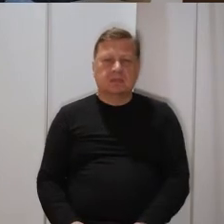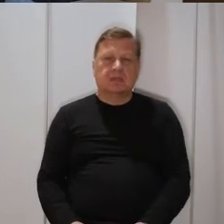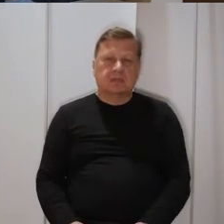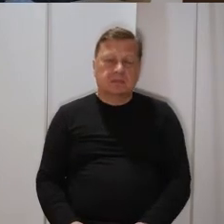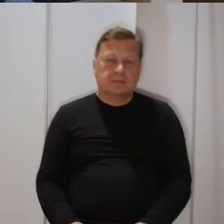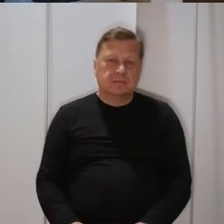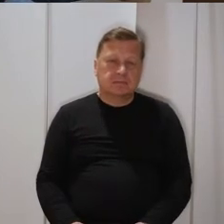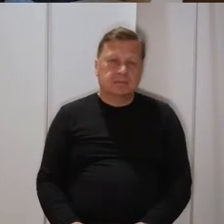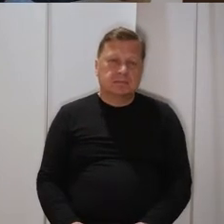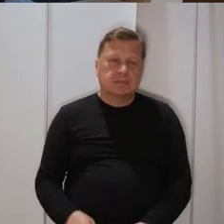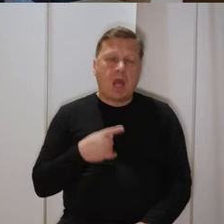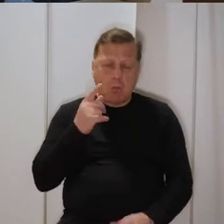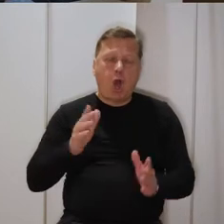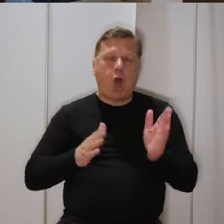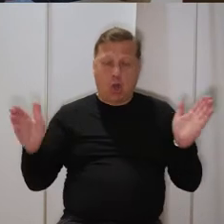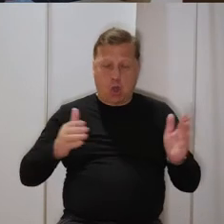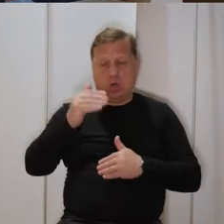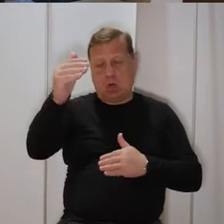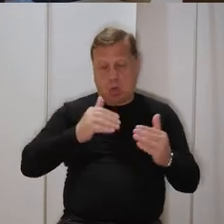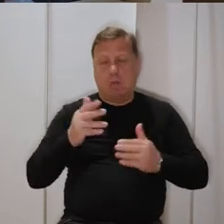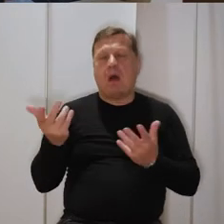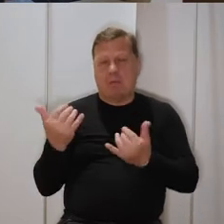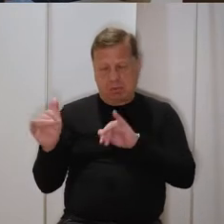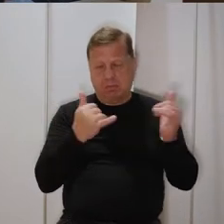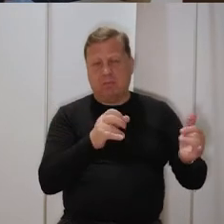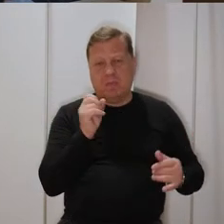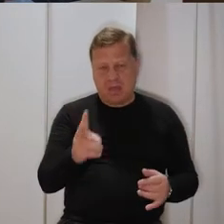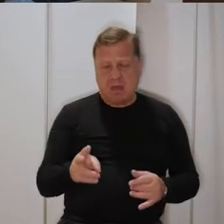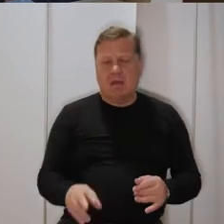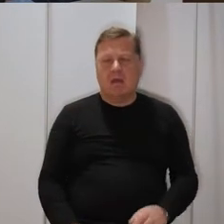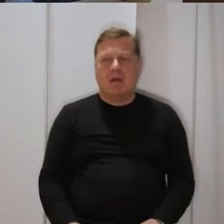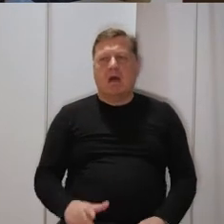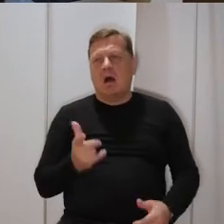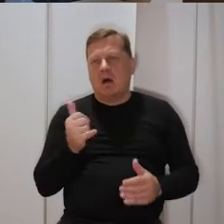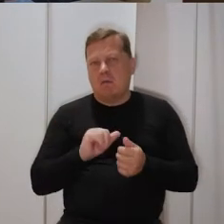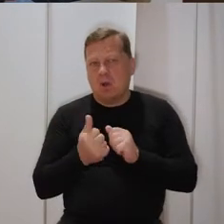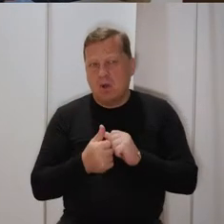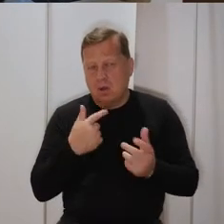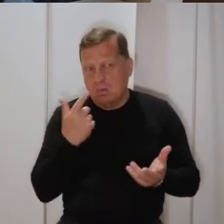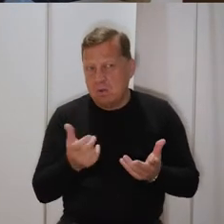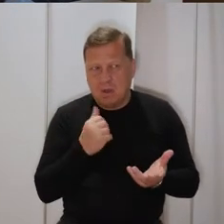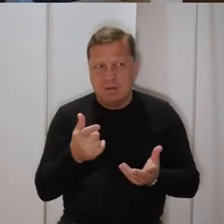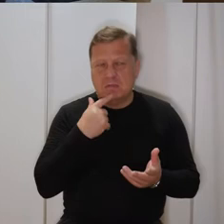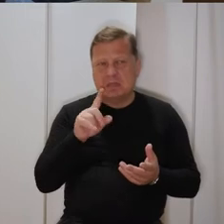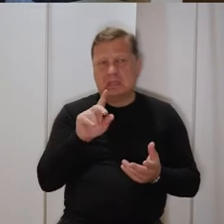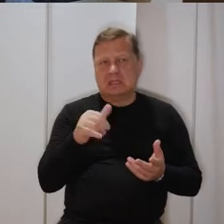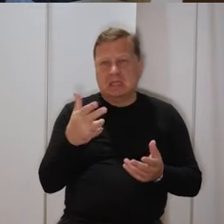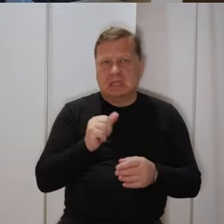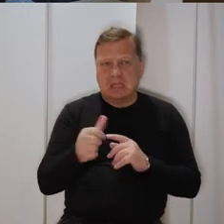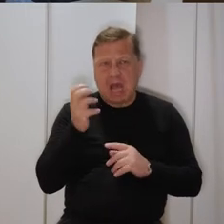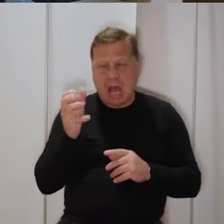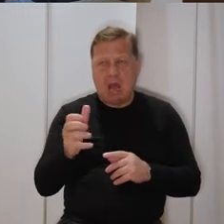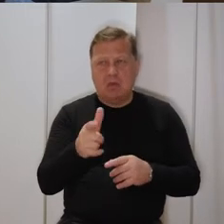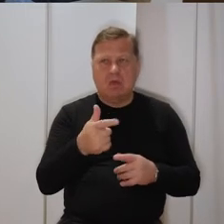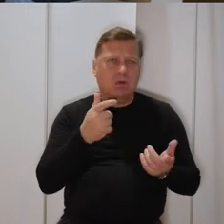Także może się różnić rozmiarem na przykład. Może tak być, tak. Albo może bardziej, a może czasami w tych zinach autorzy